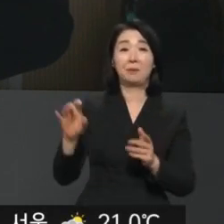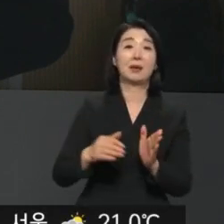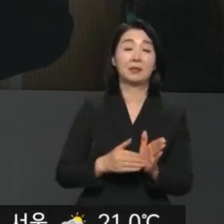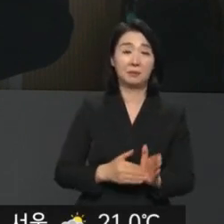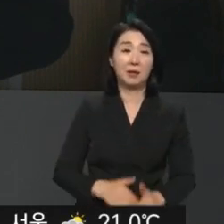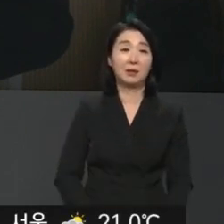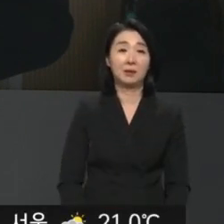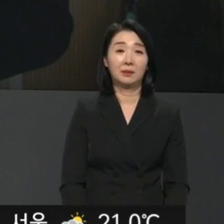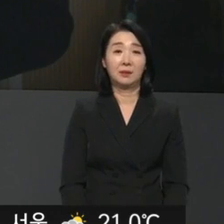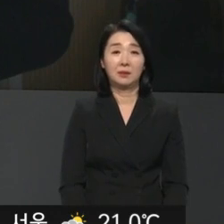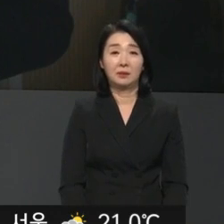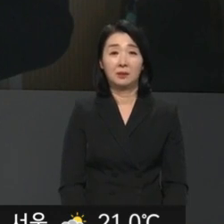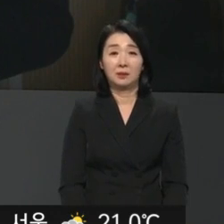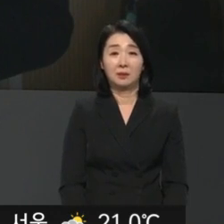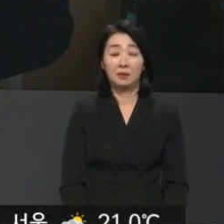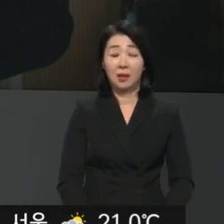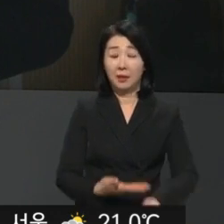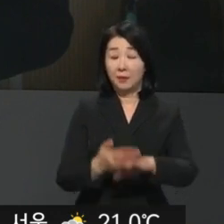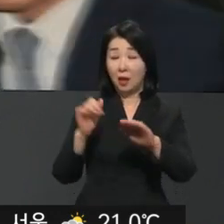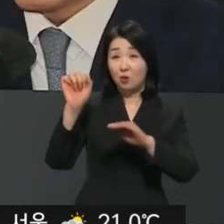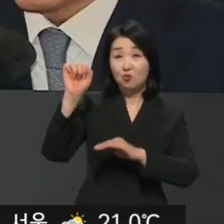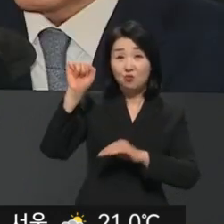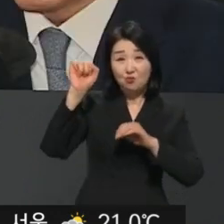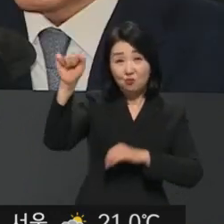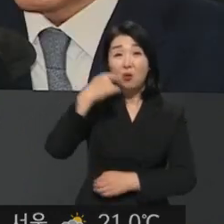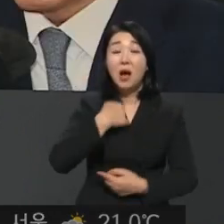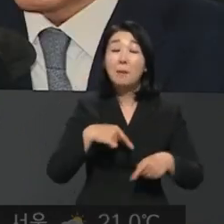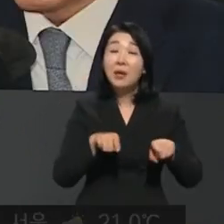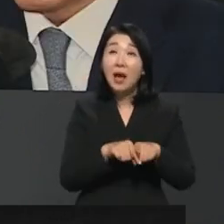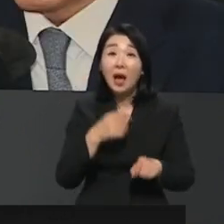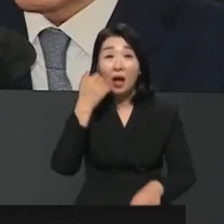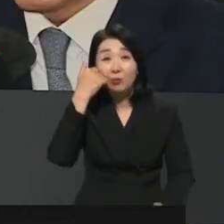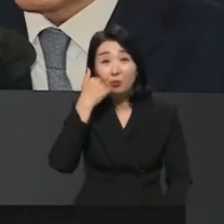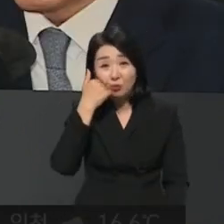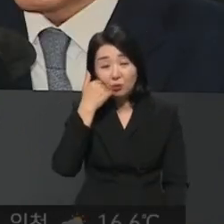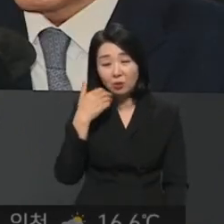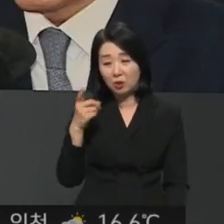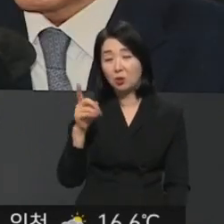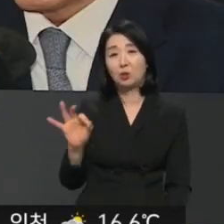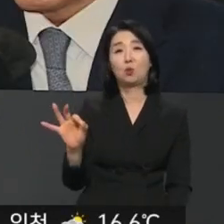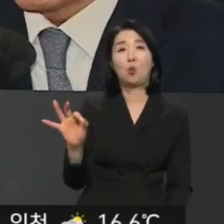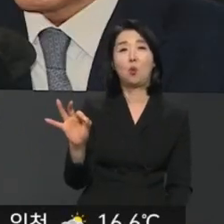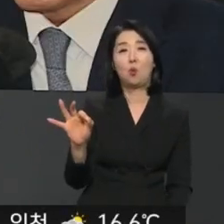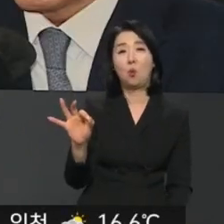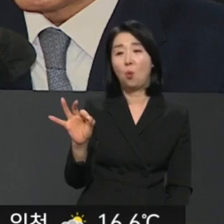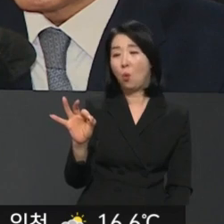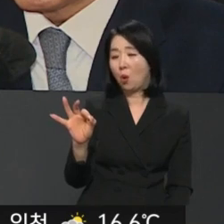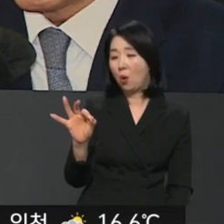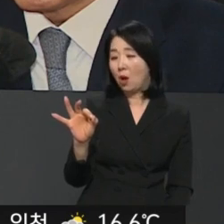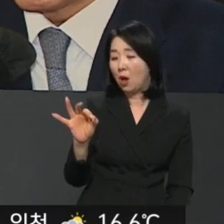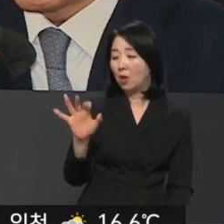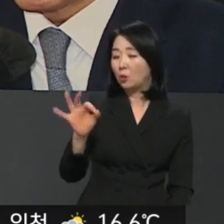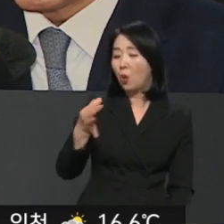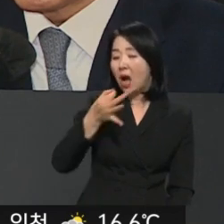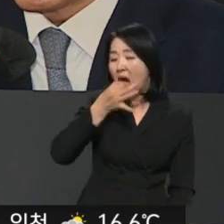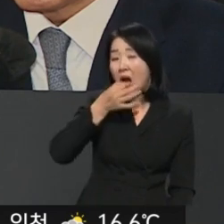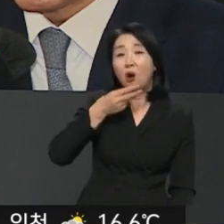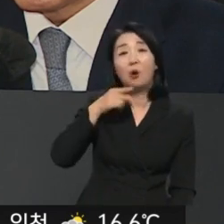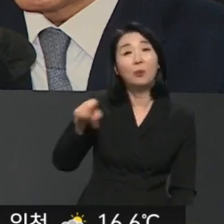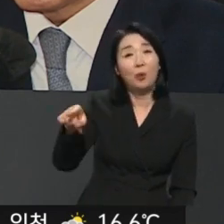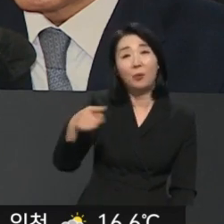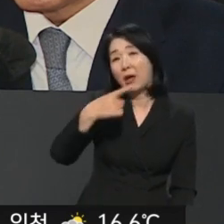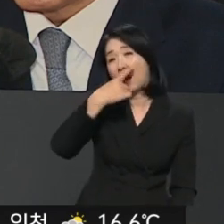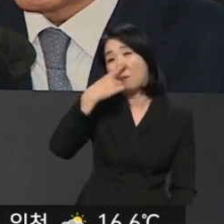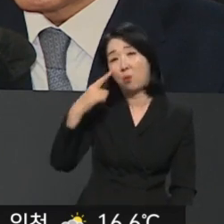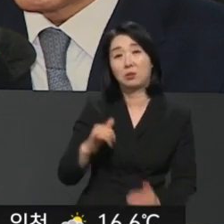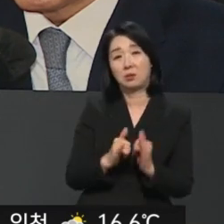대표를 감쌌는데요. 또 다른 운동권 동지도 나섰습니다. 송 전 대표는 무력이 적은 사람임을 내가 보증한다고 한